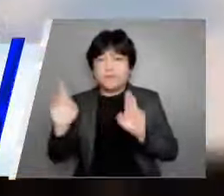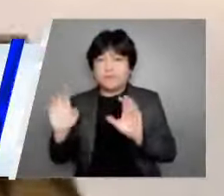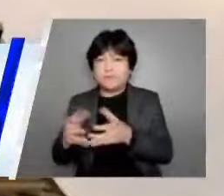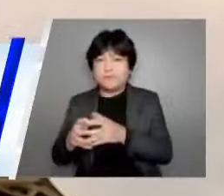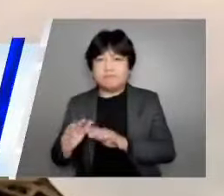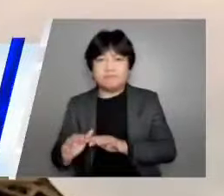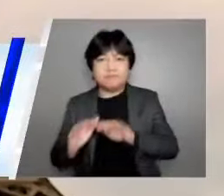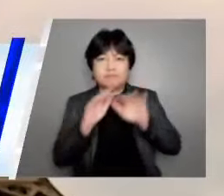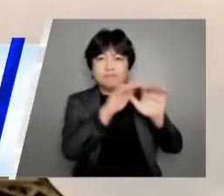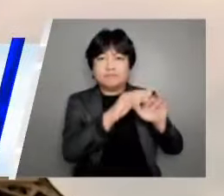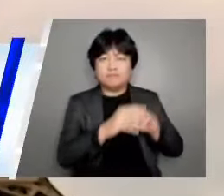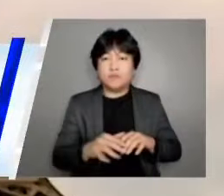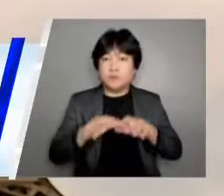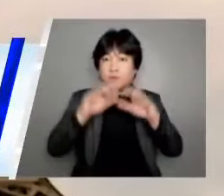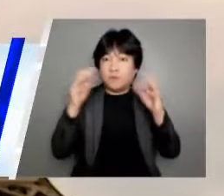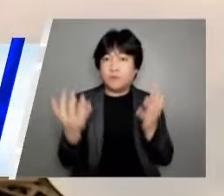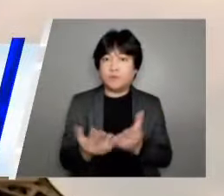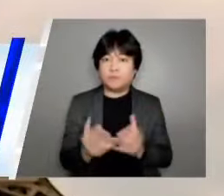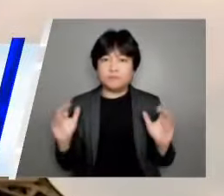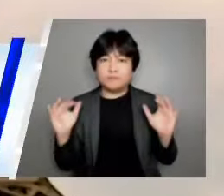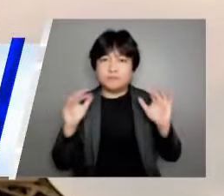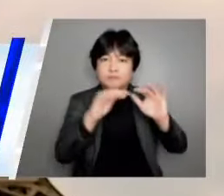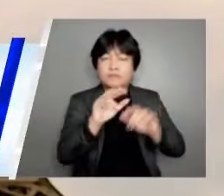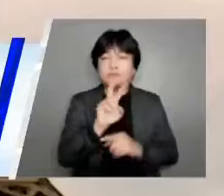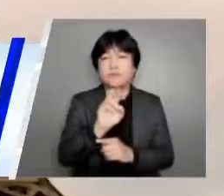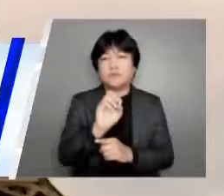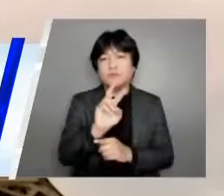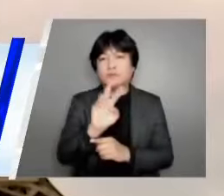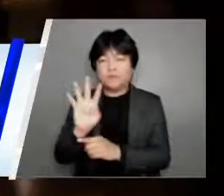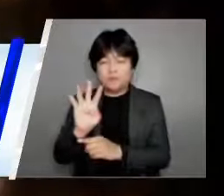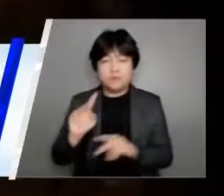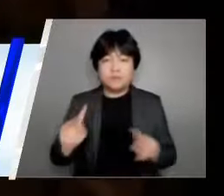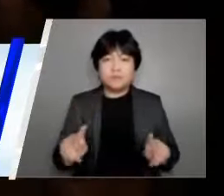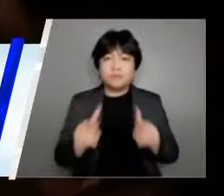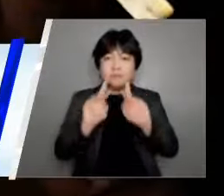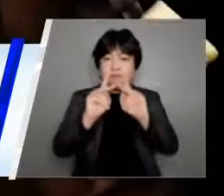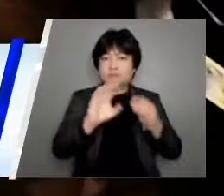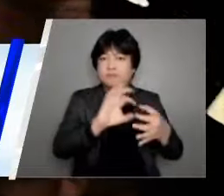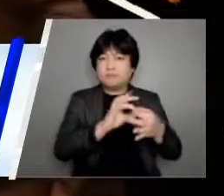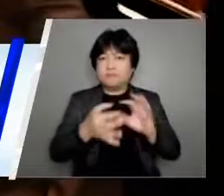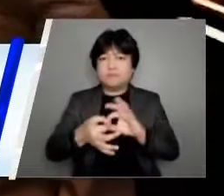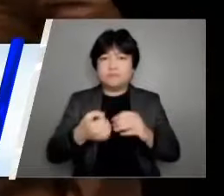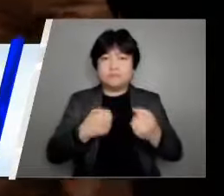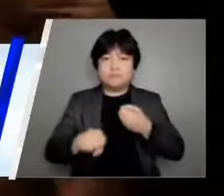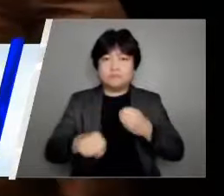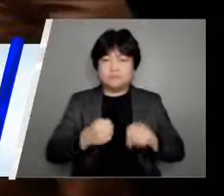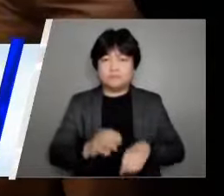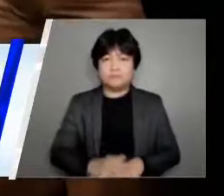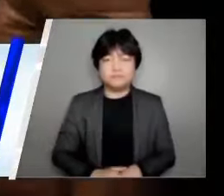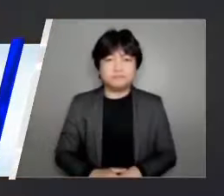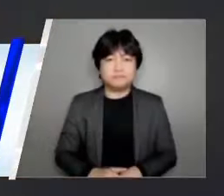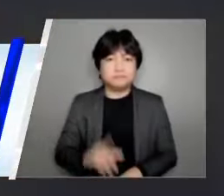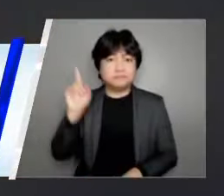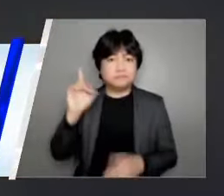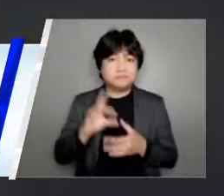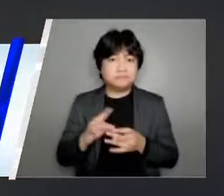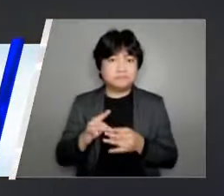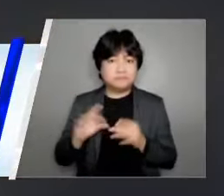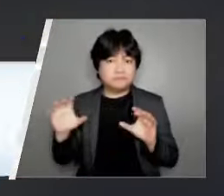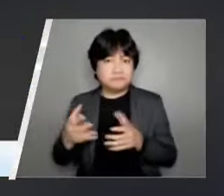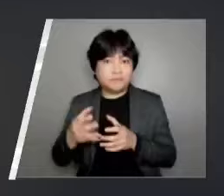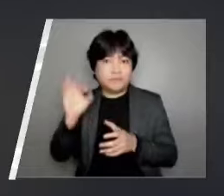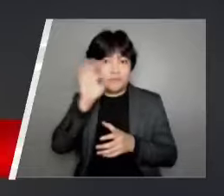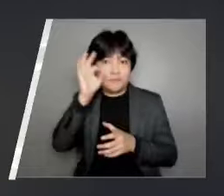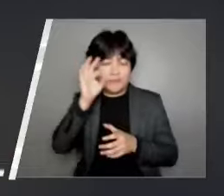mundo, ang 2024 Paris Olympics. Ready na kami lahat. So all set na. Excited lahat